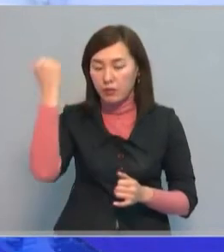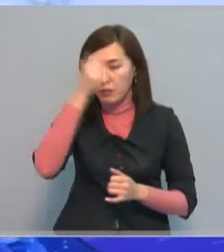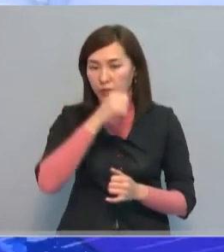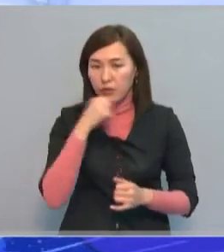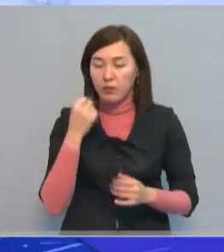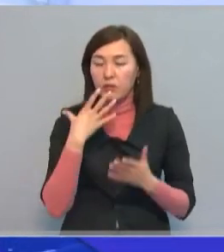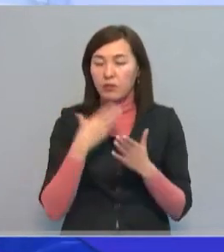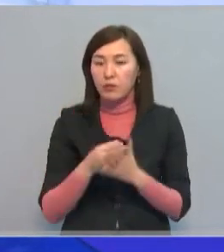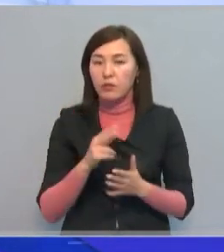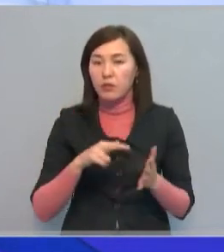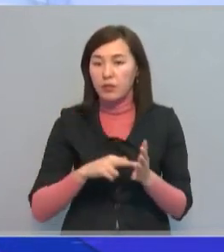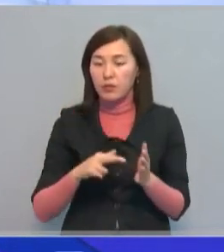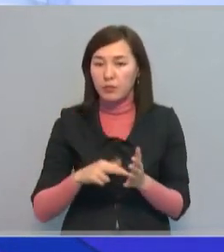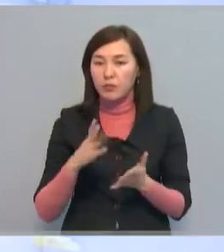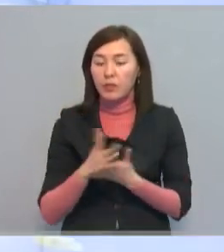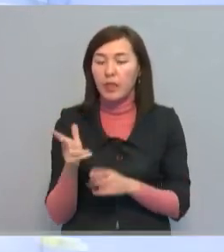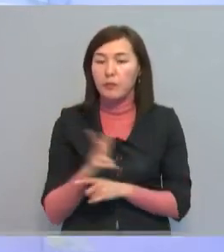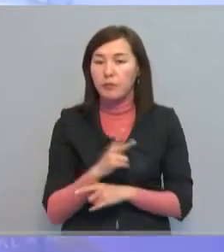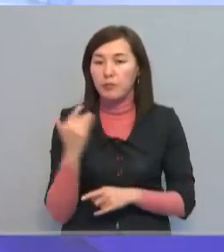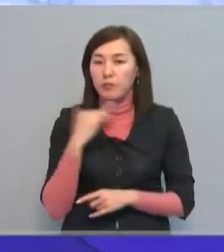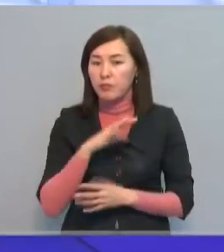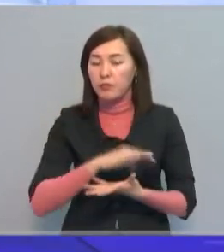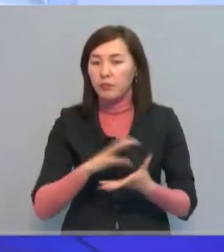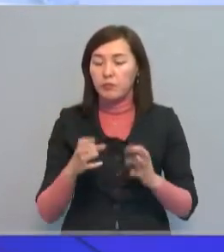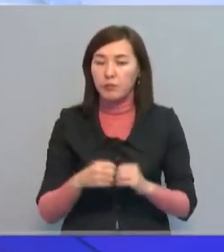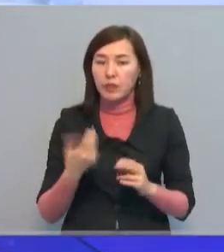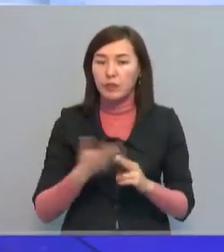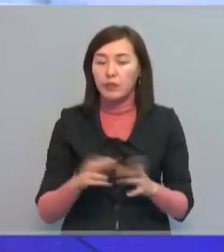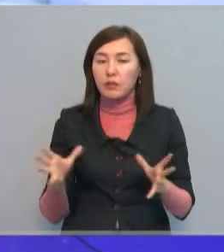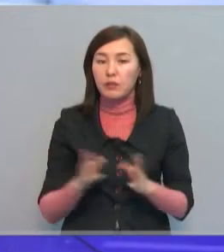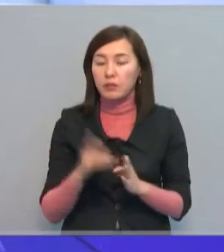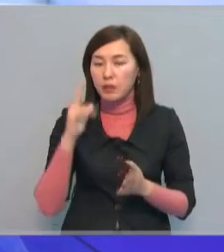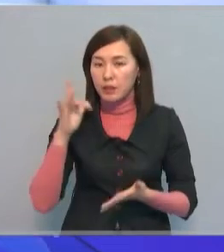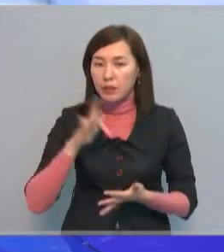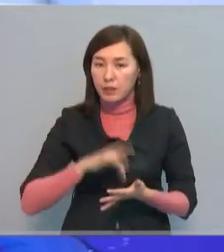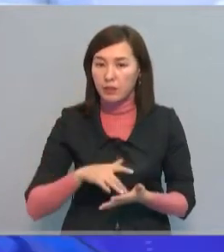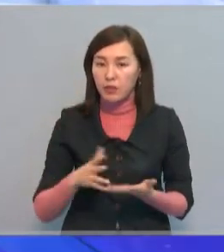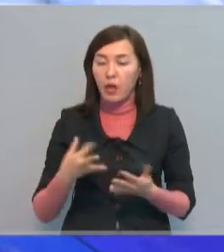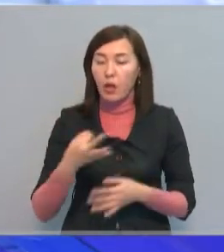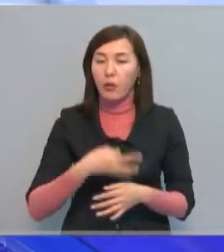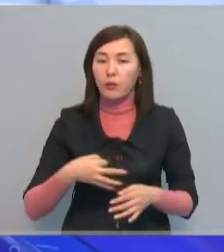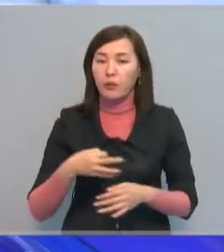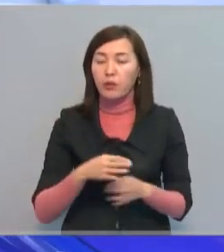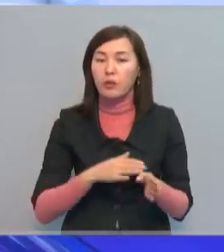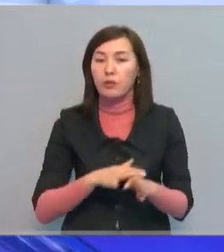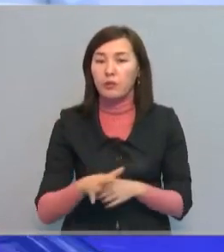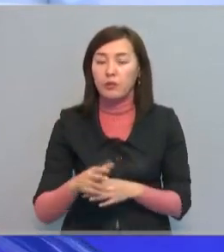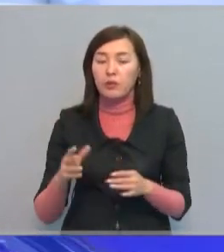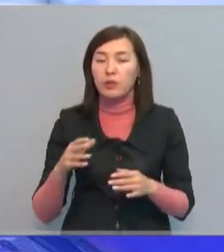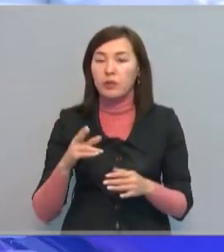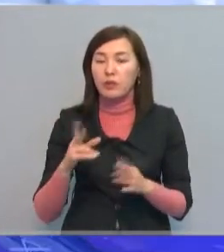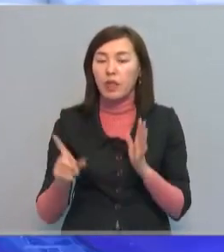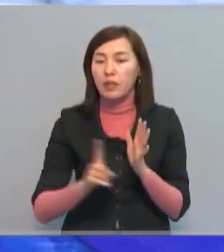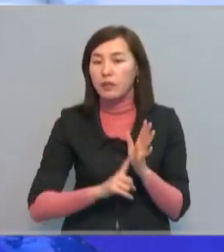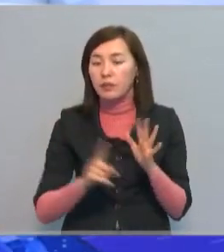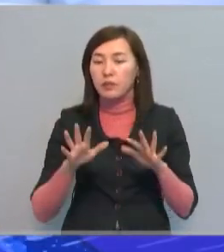жылға өзіміздің жобаларымыз бар, камераларды көбейту бойынша. Сонымен қатар Шымкент қаласының аумағын толығымен кіретін